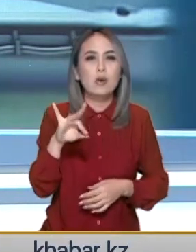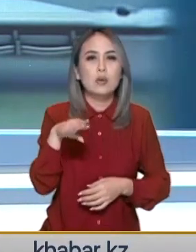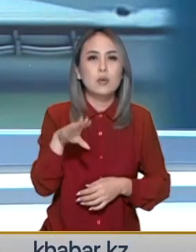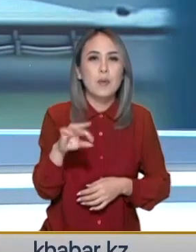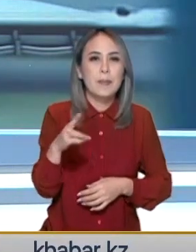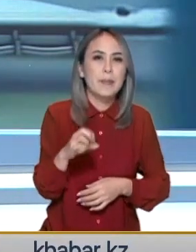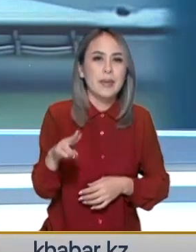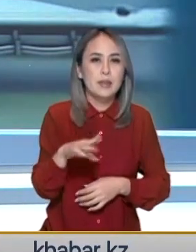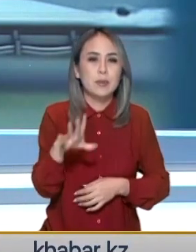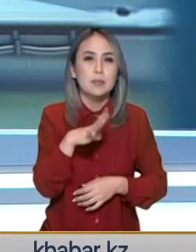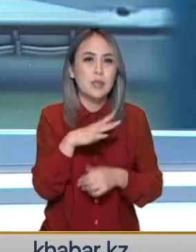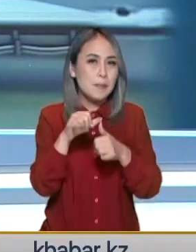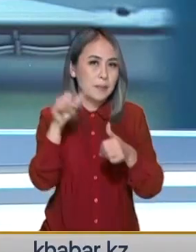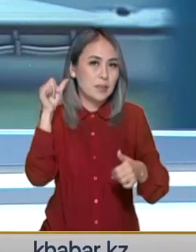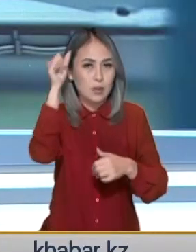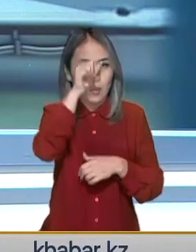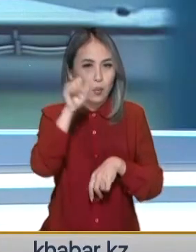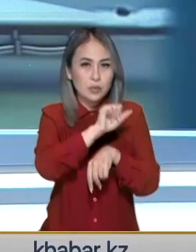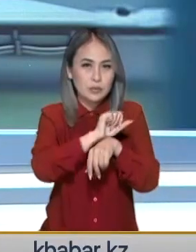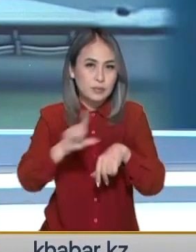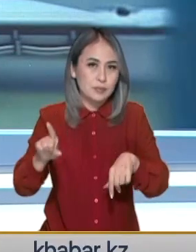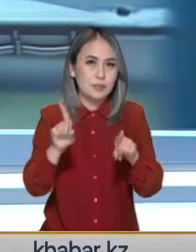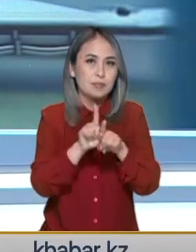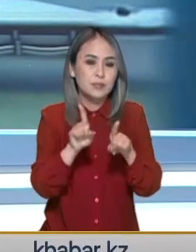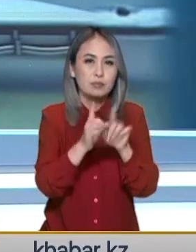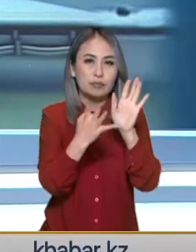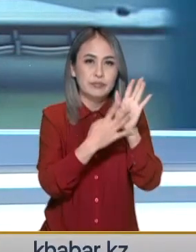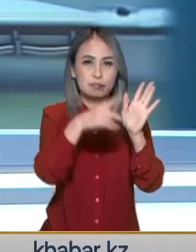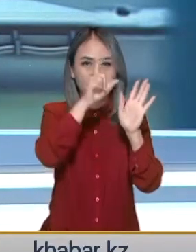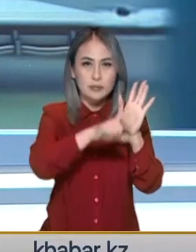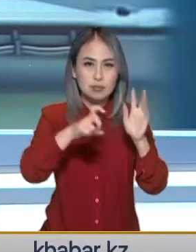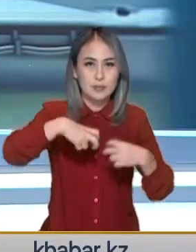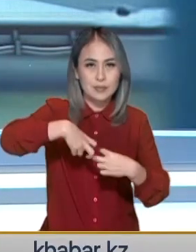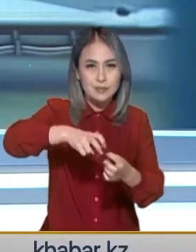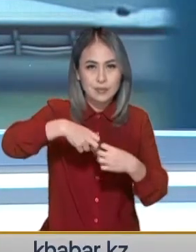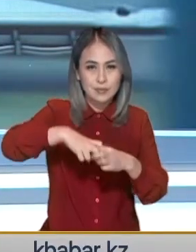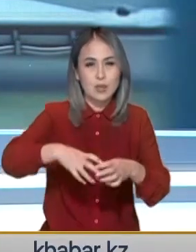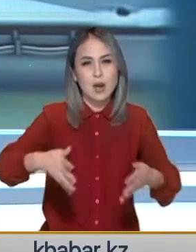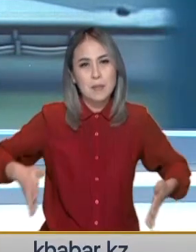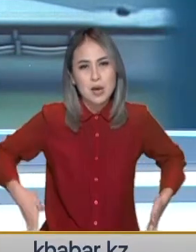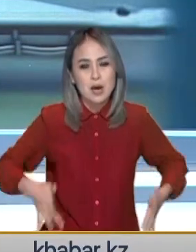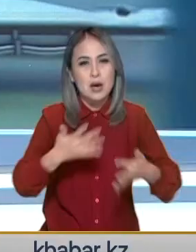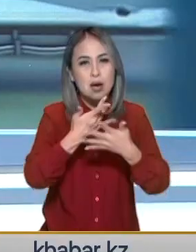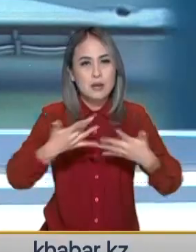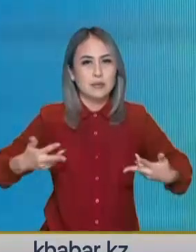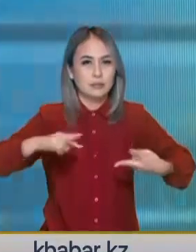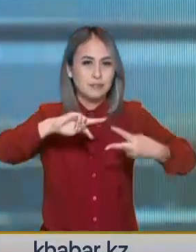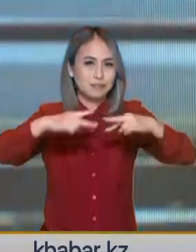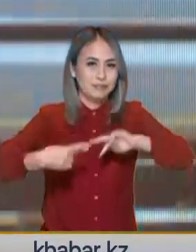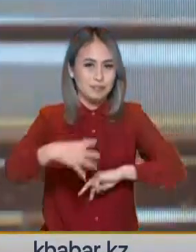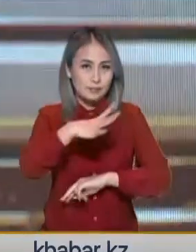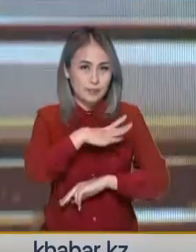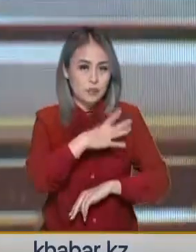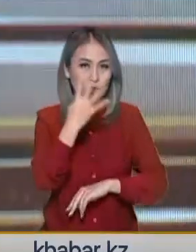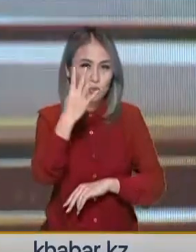қазақстандық ортопедтер бұлтыр қолға алған еді. Бұлтыр 9 науқастың тізе, жамбас буындары алмастырылды.